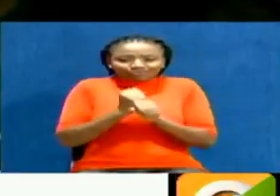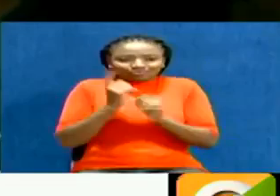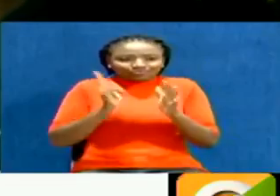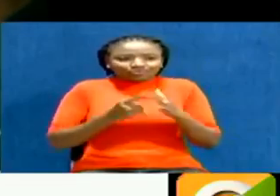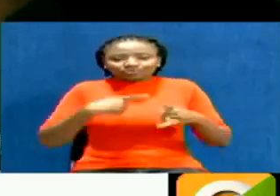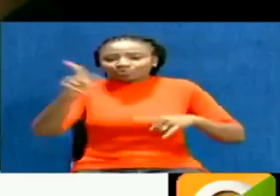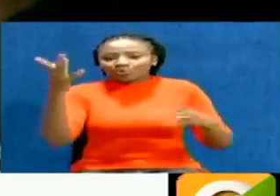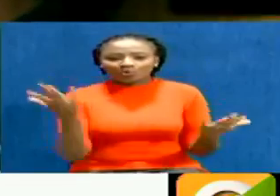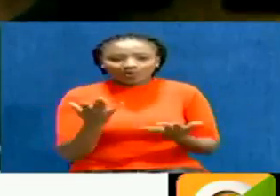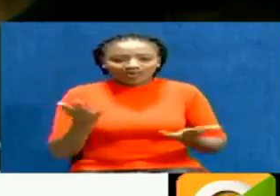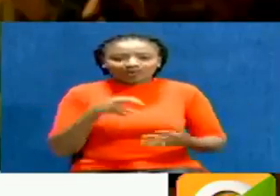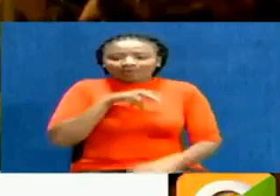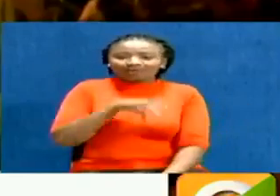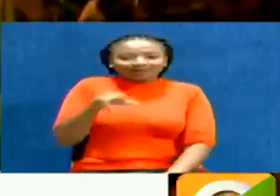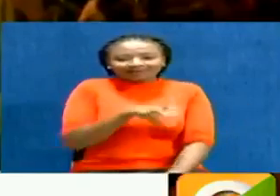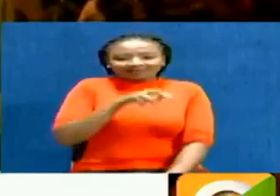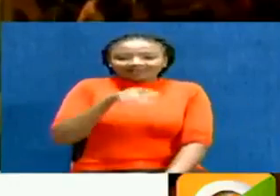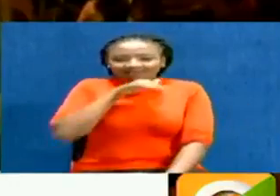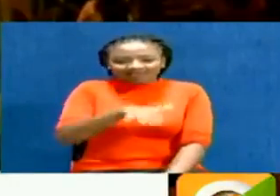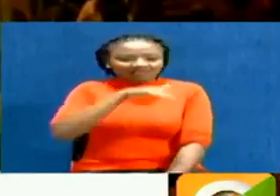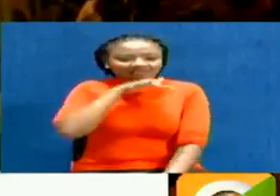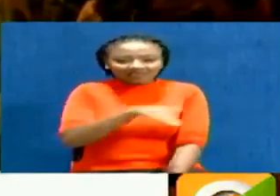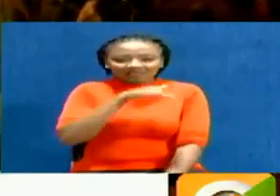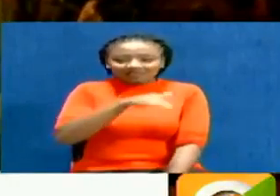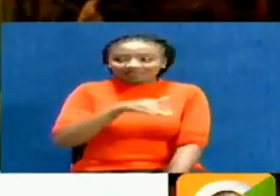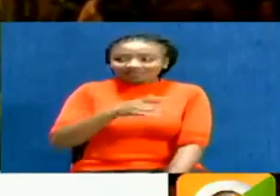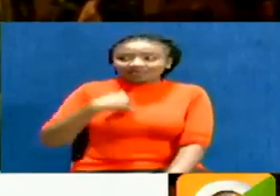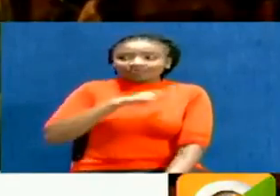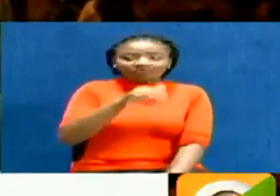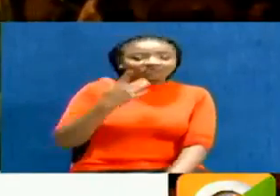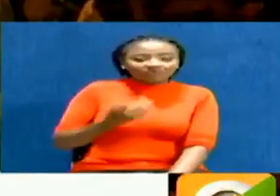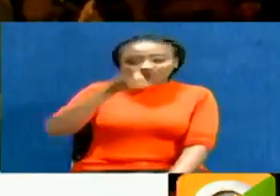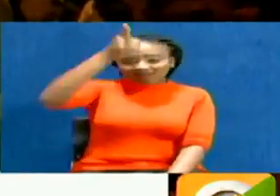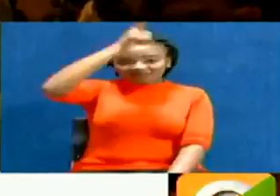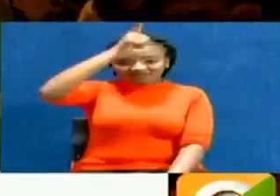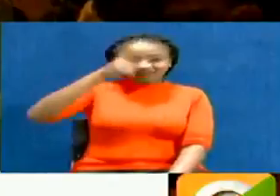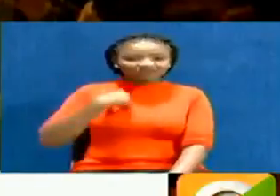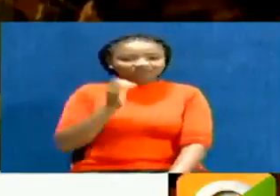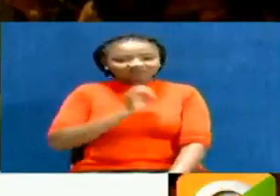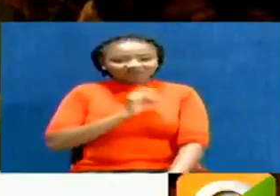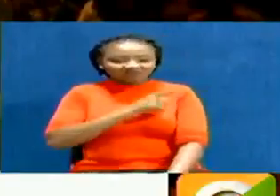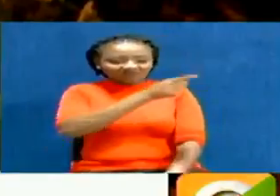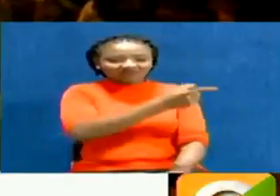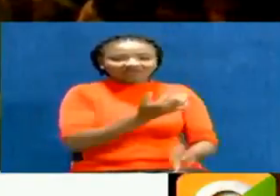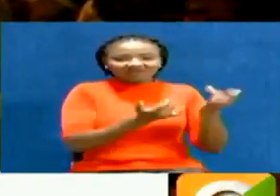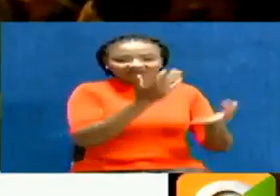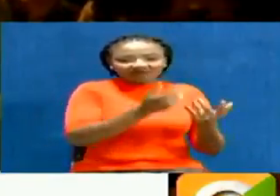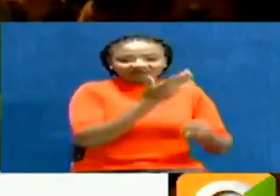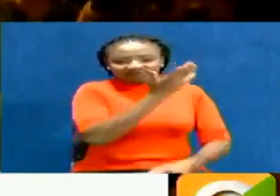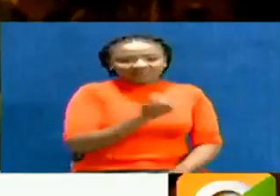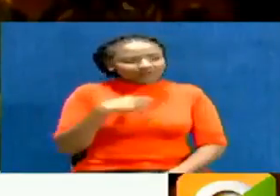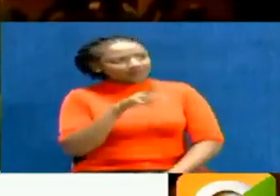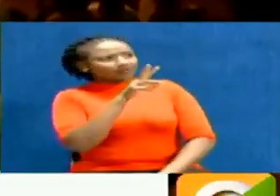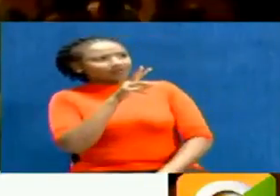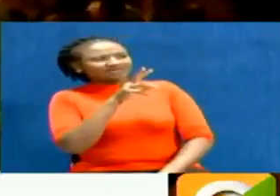itinerary, hatujui kama tutembeje. Tumetoka vijijini tukikimbia moto wa volcano. Tumeangalia kwa